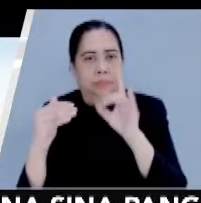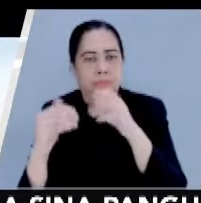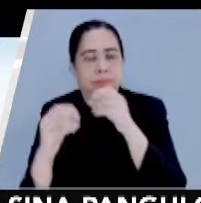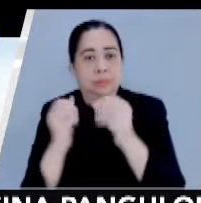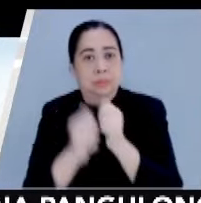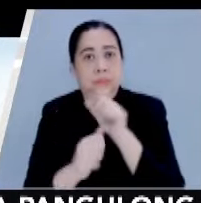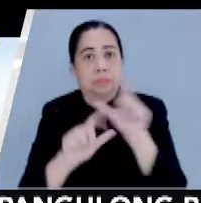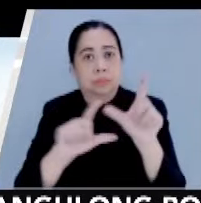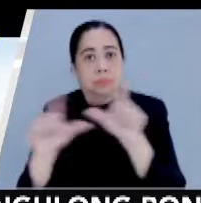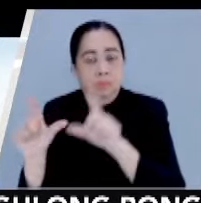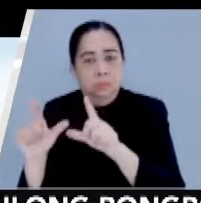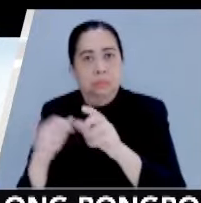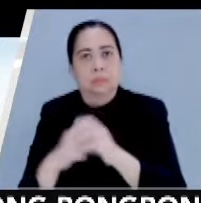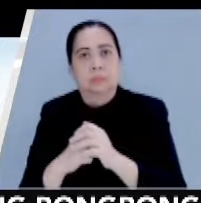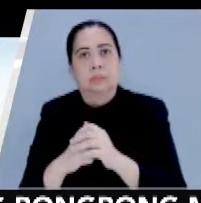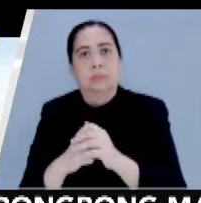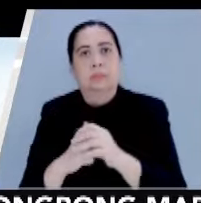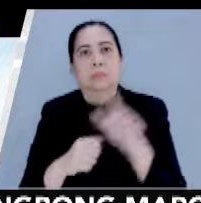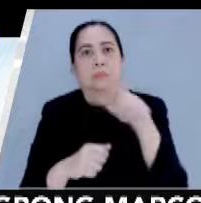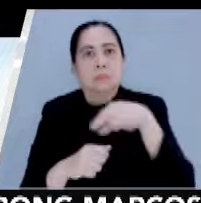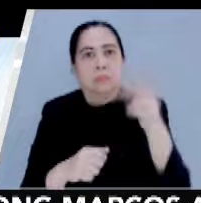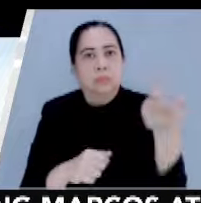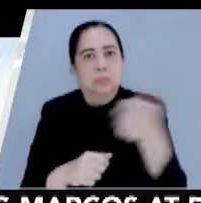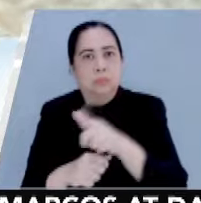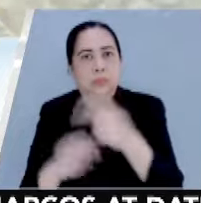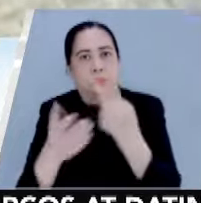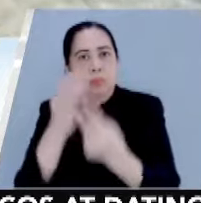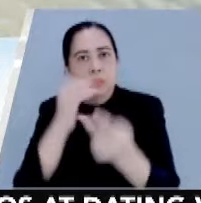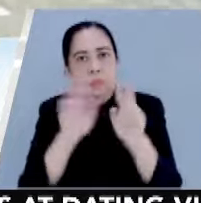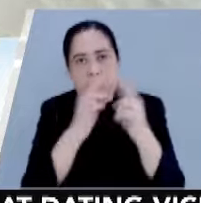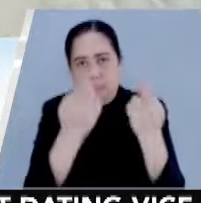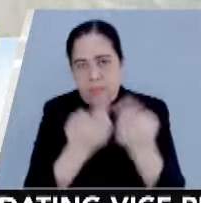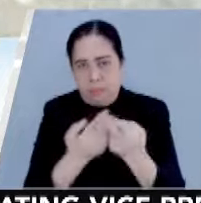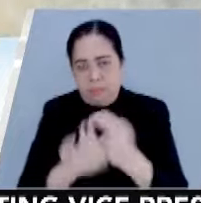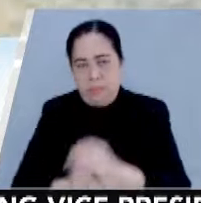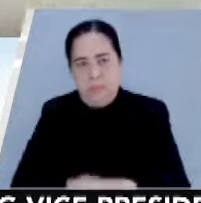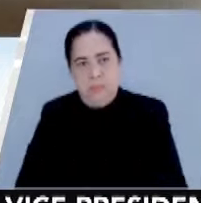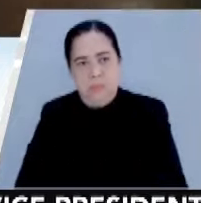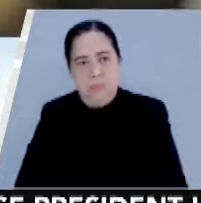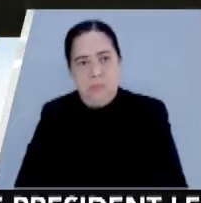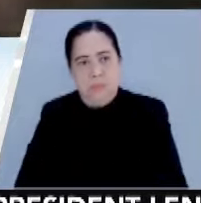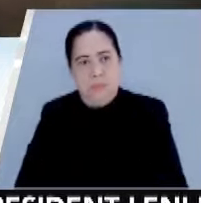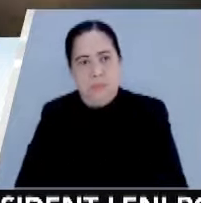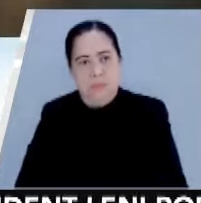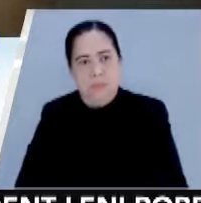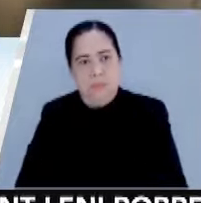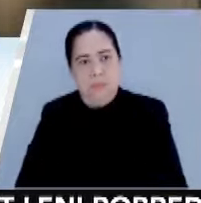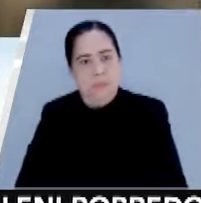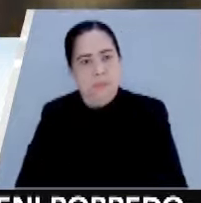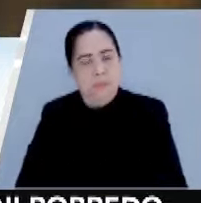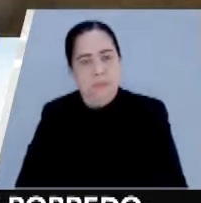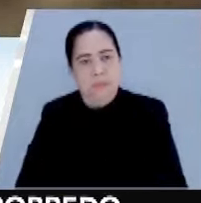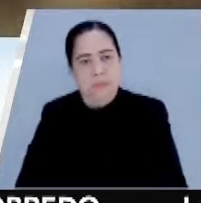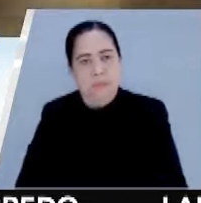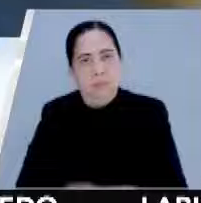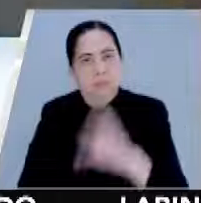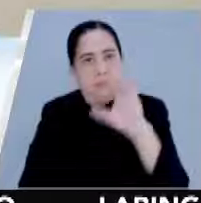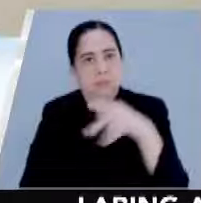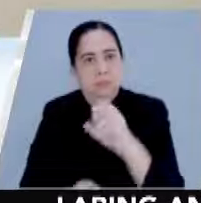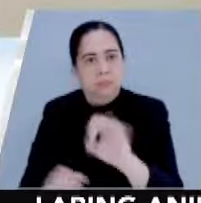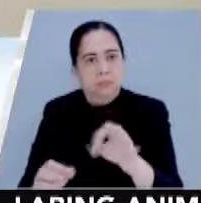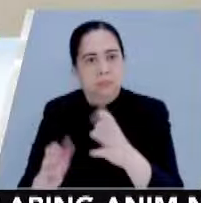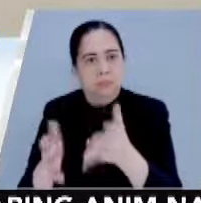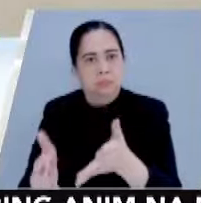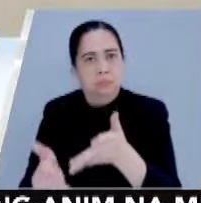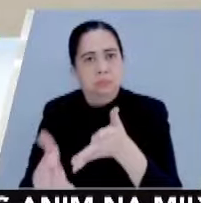biktima, magkakamag-anak, sabi ng PNP ACG. Oh, ganyan ako. Wala nang hawak. Oh. Yung cellphone, bitawan natin. Tawan cellphone.